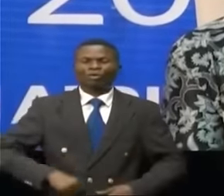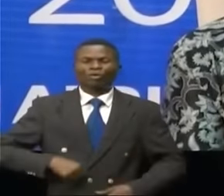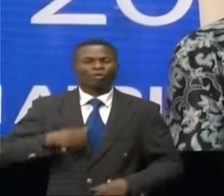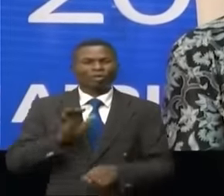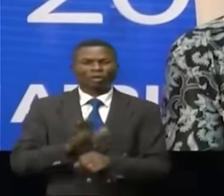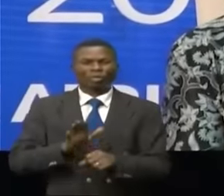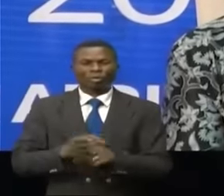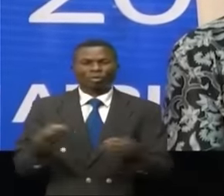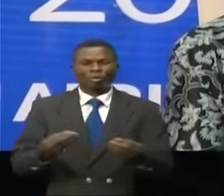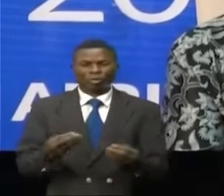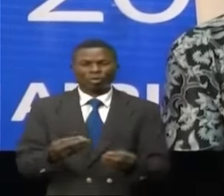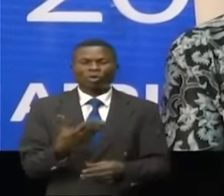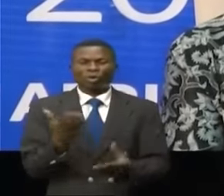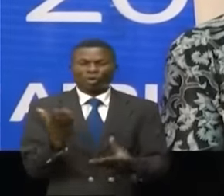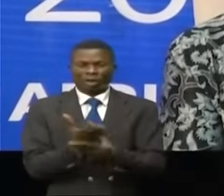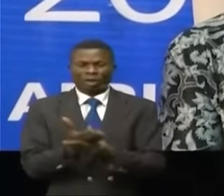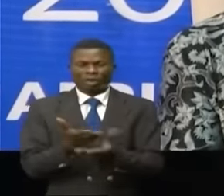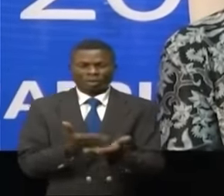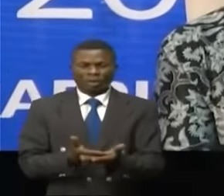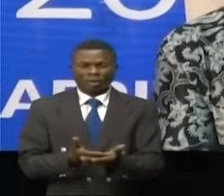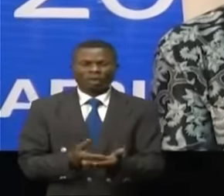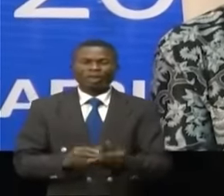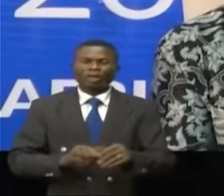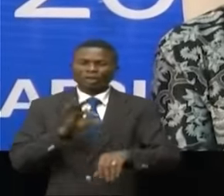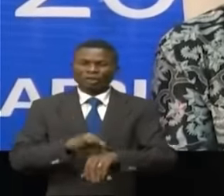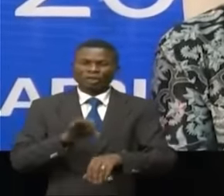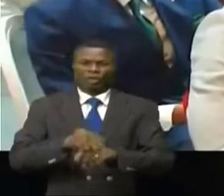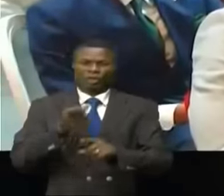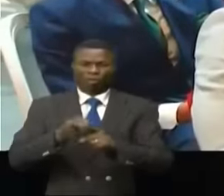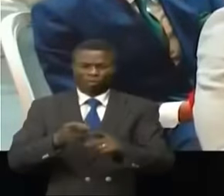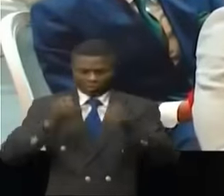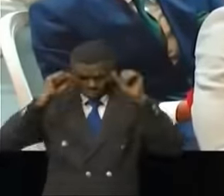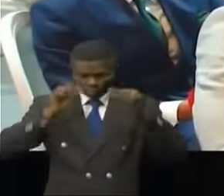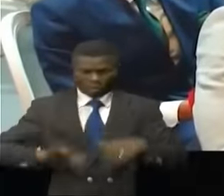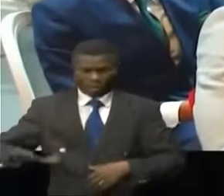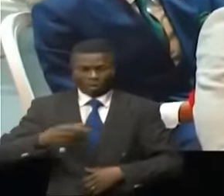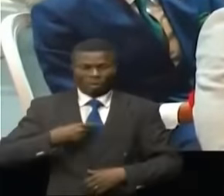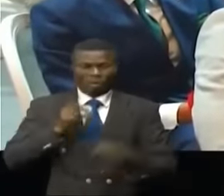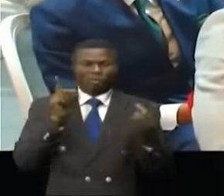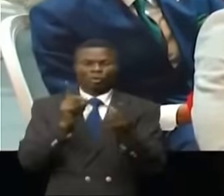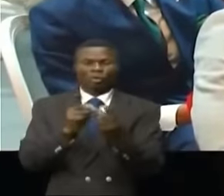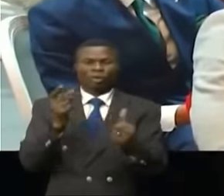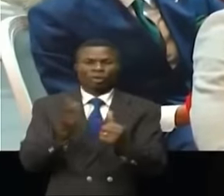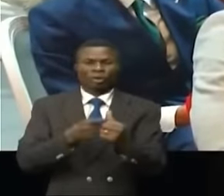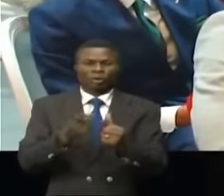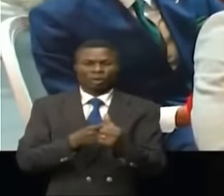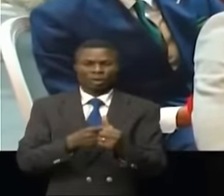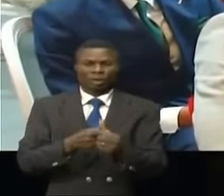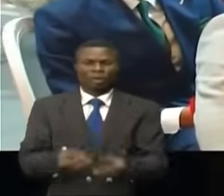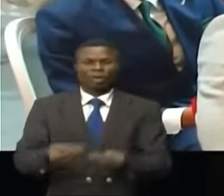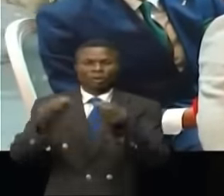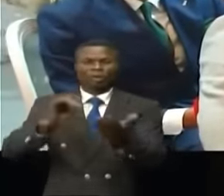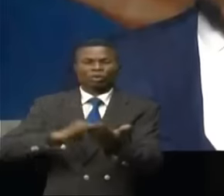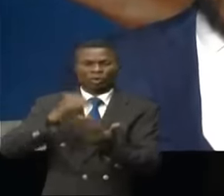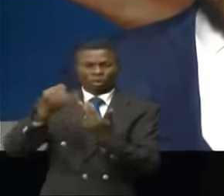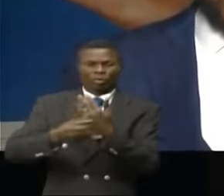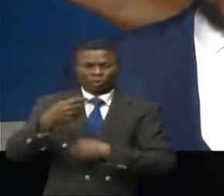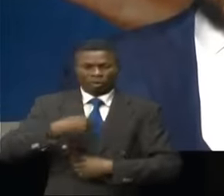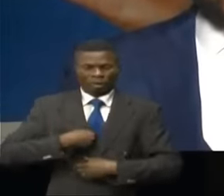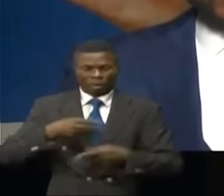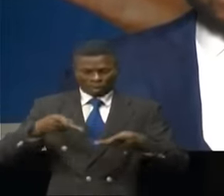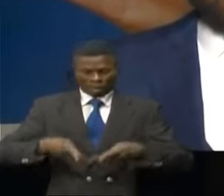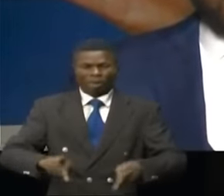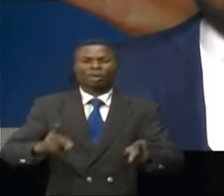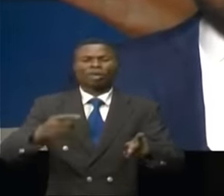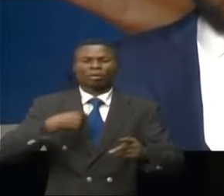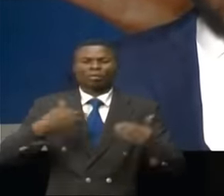cause de cet ouvrage. C'est grâce au chef de l'État que j'avais rencontré personnellement et lui soumettre mon projet, et il a permis que je